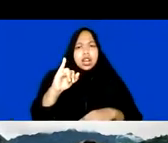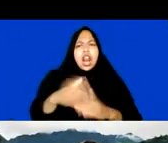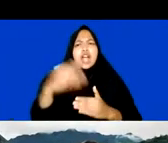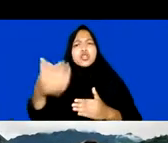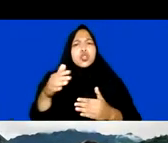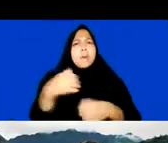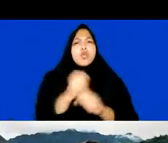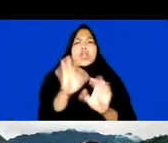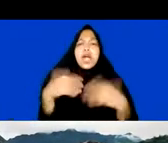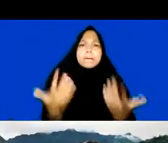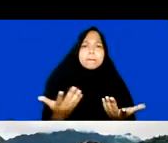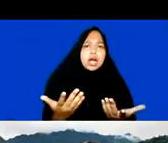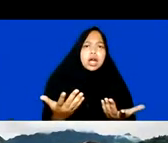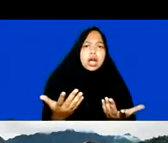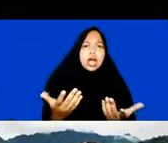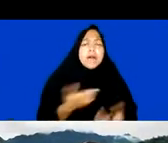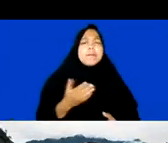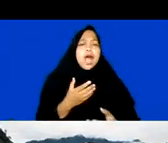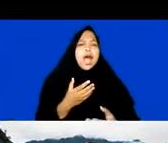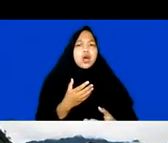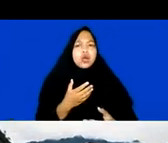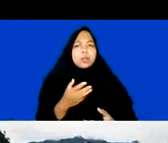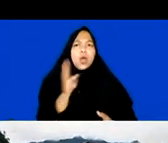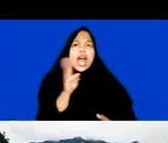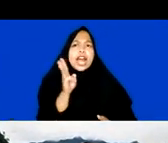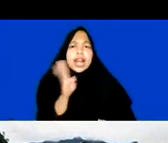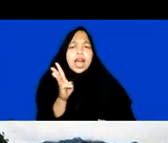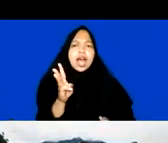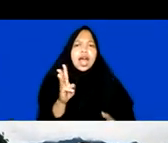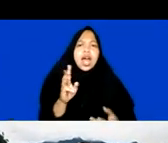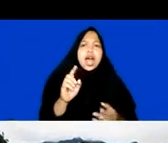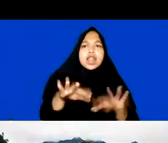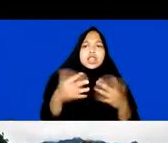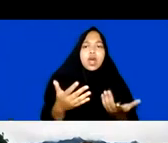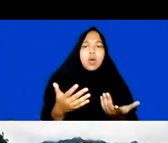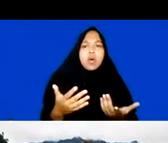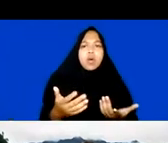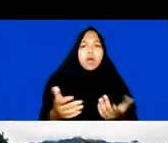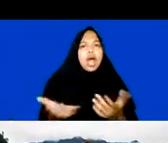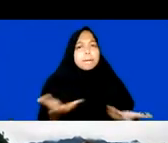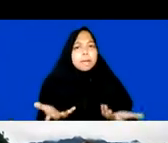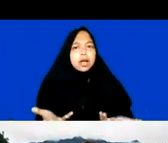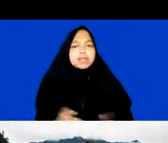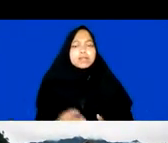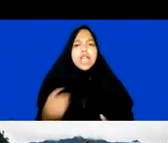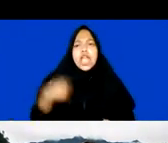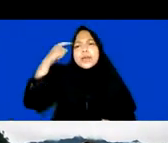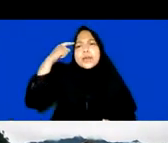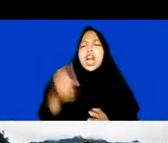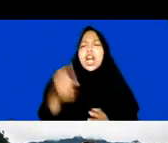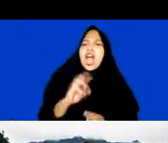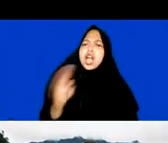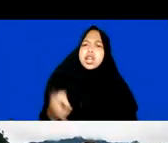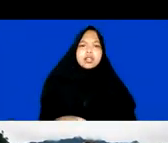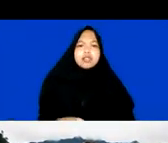carving, atau di pyrography. Nah, itu nanti akhirnya setelah itu kita berpikir lagi gitu. Nah, di awal itu